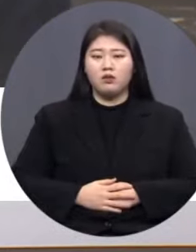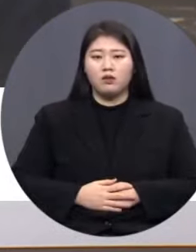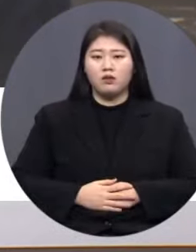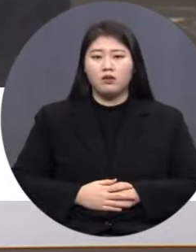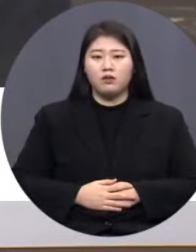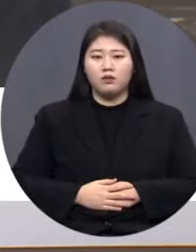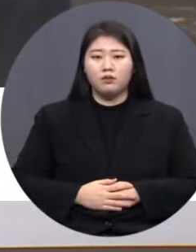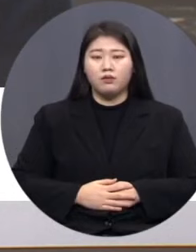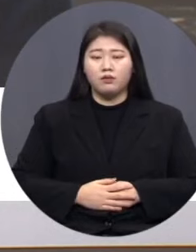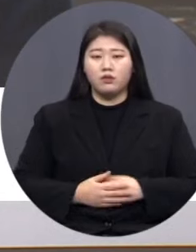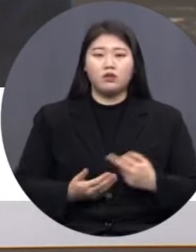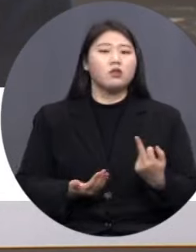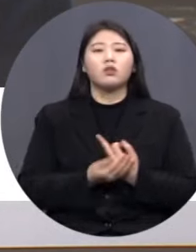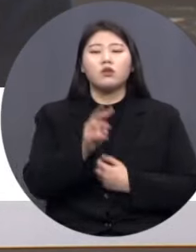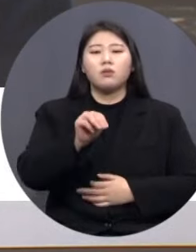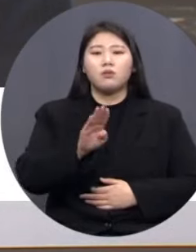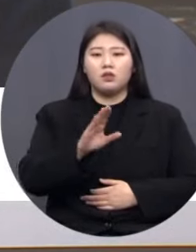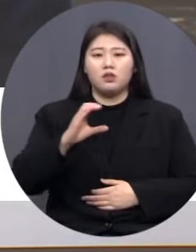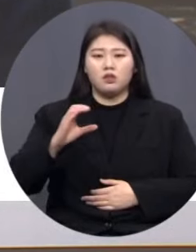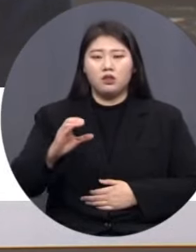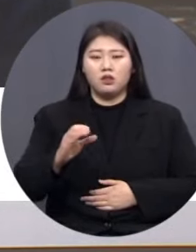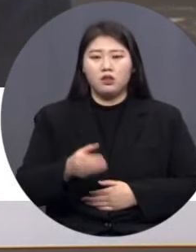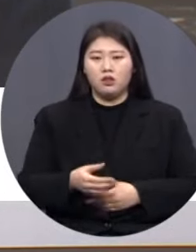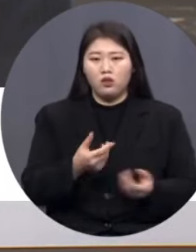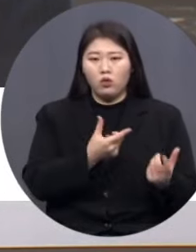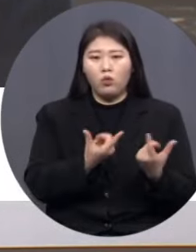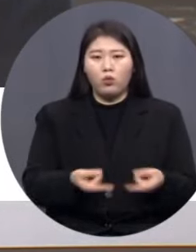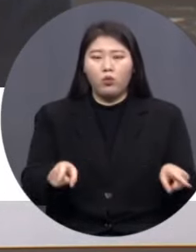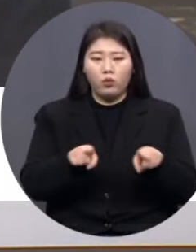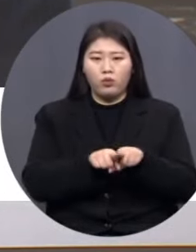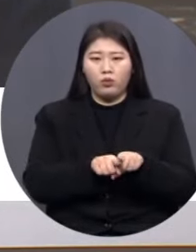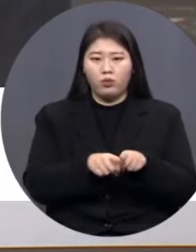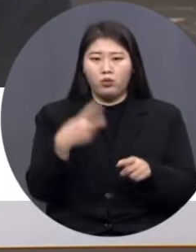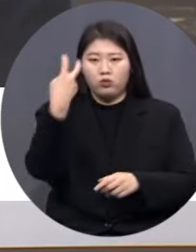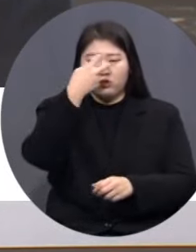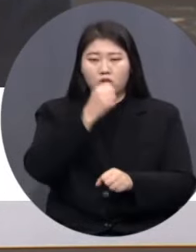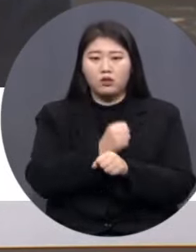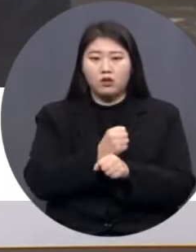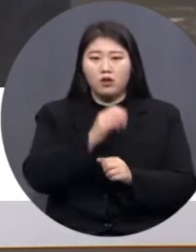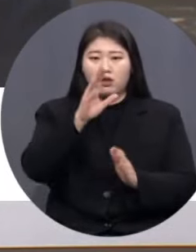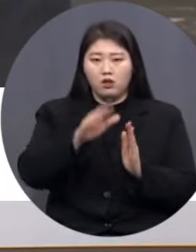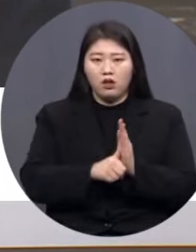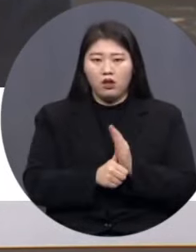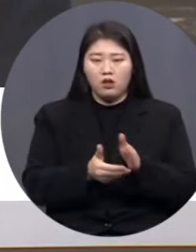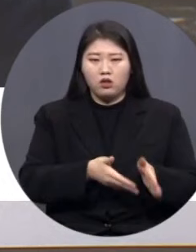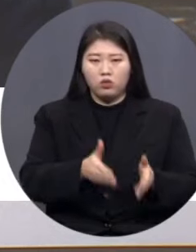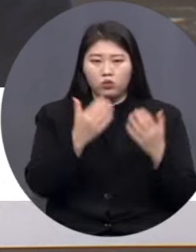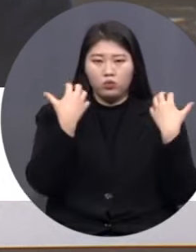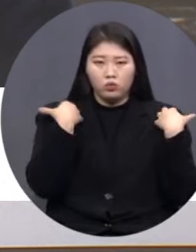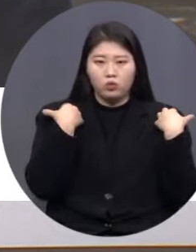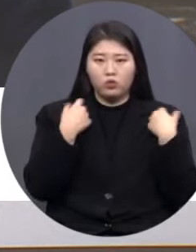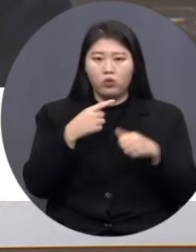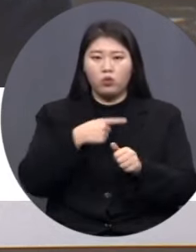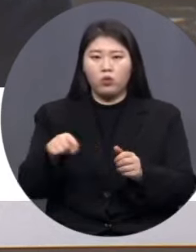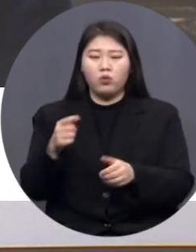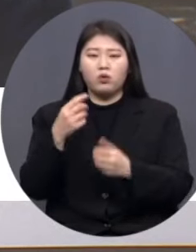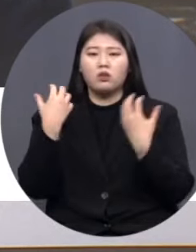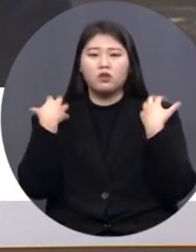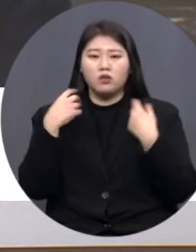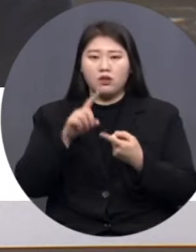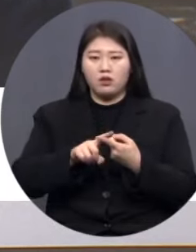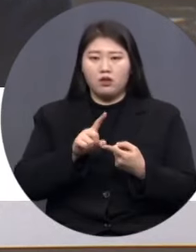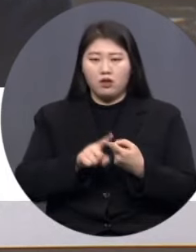있는데요 제주 MBC 등 언론 사사가 공동으로 진행한 여론 조사에서이 도정과 교육행정에 대한 도민